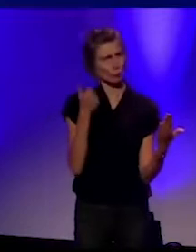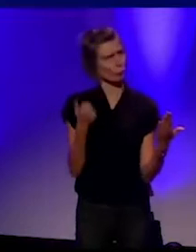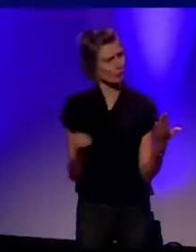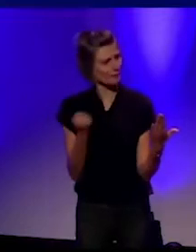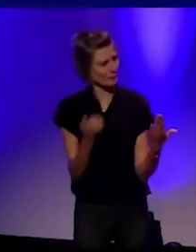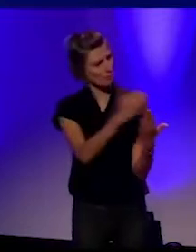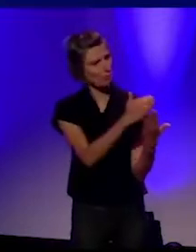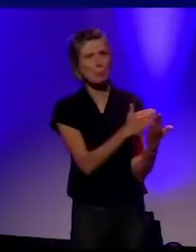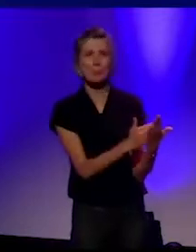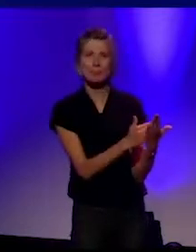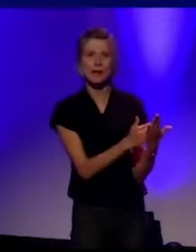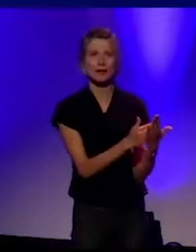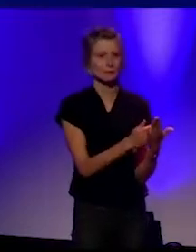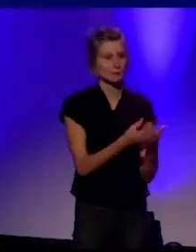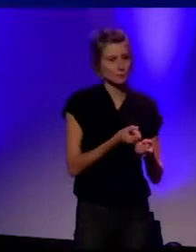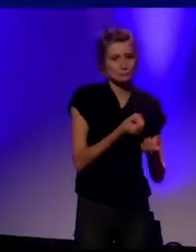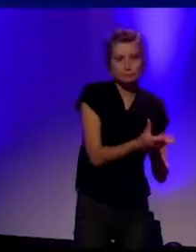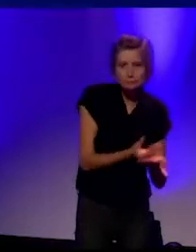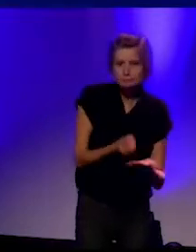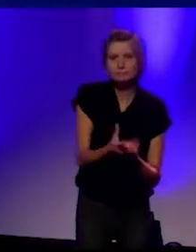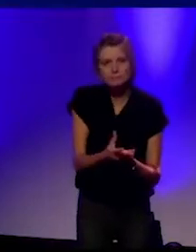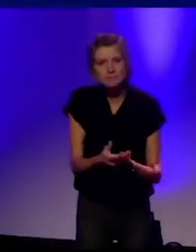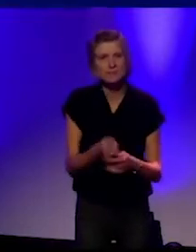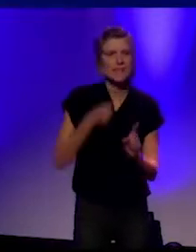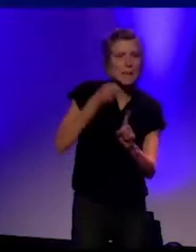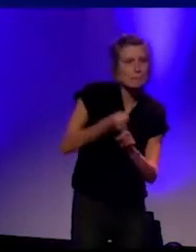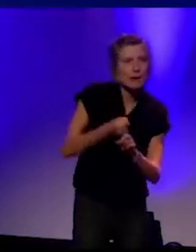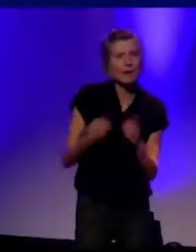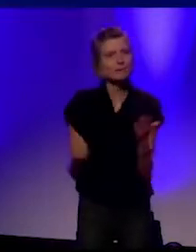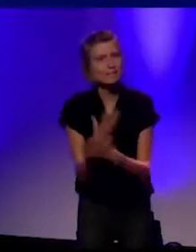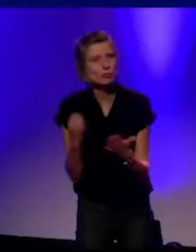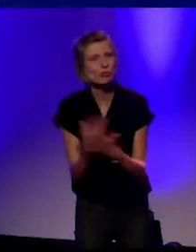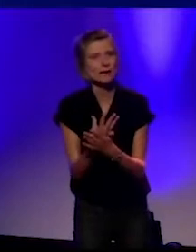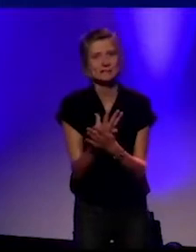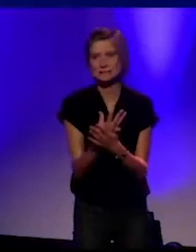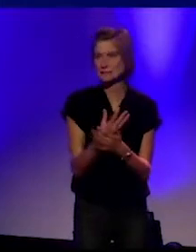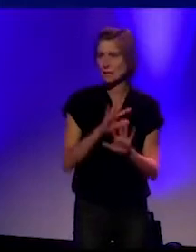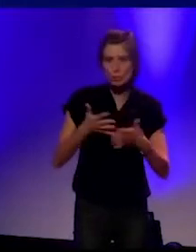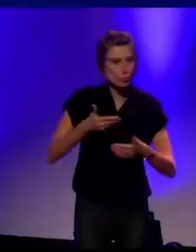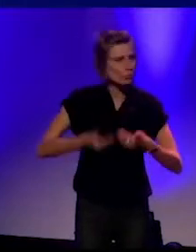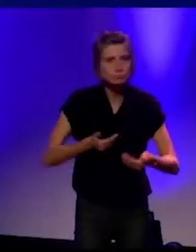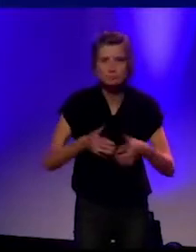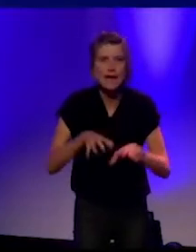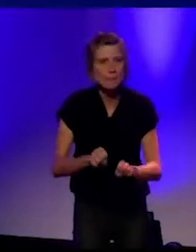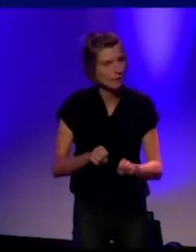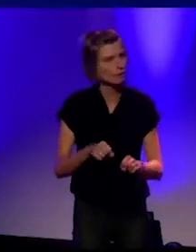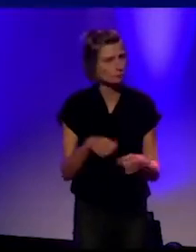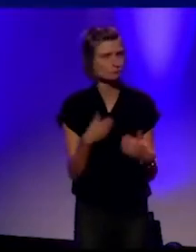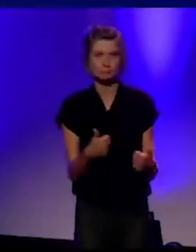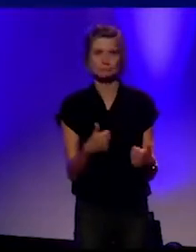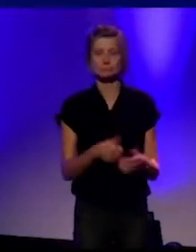In termen van bijdrage, impact, innovatie en de vormgeving daarvan. Dat is zo.